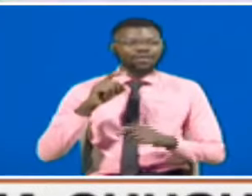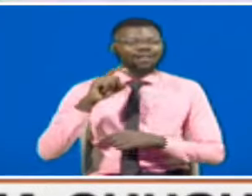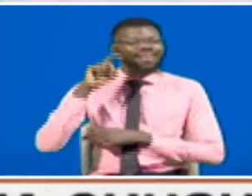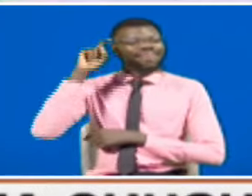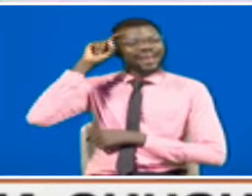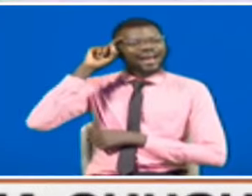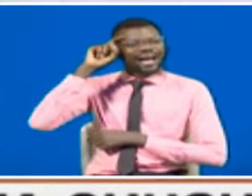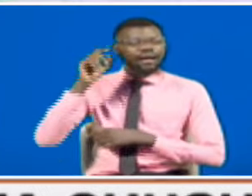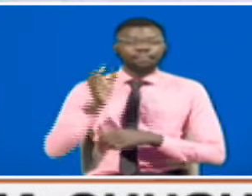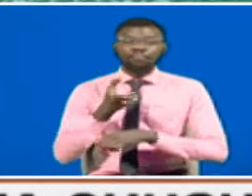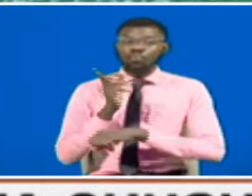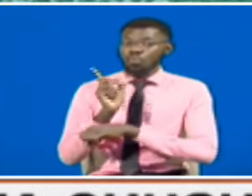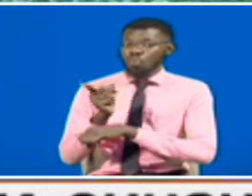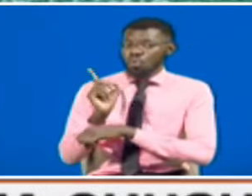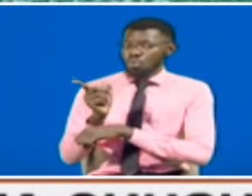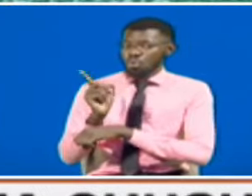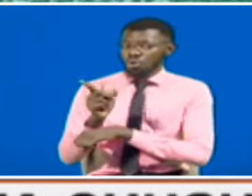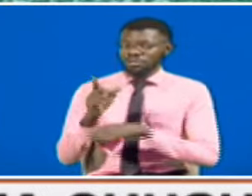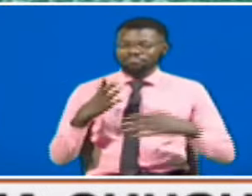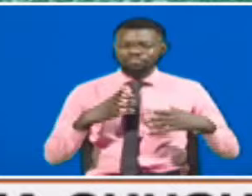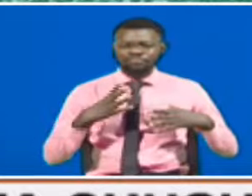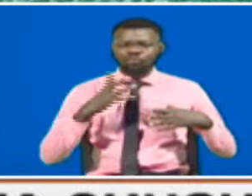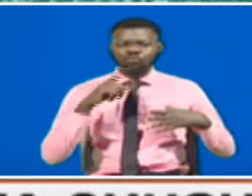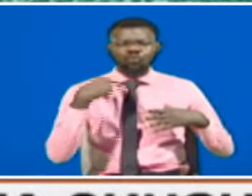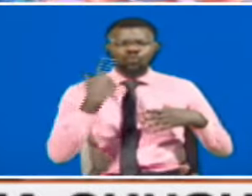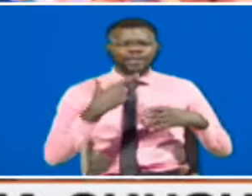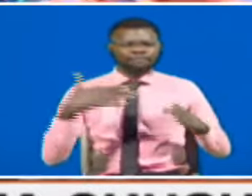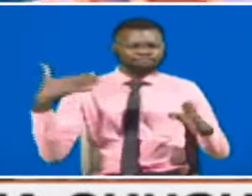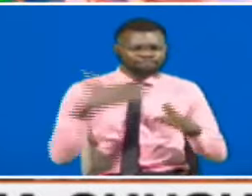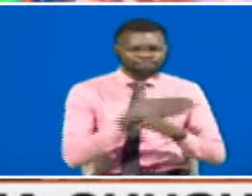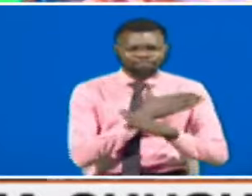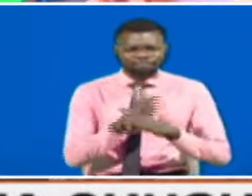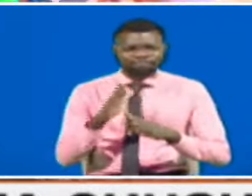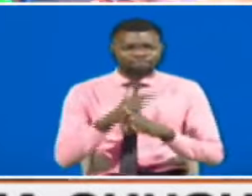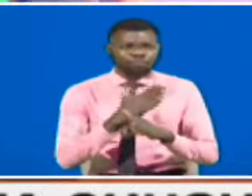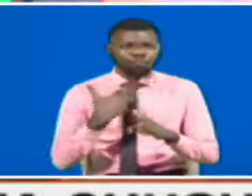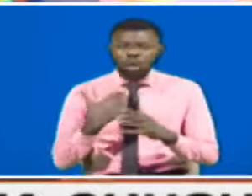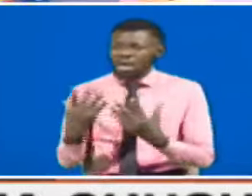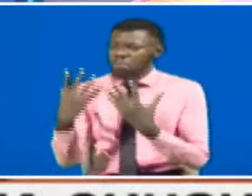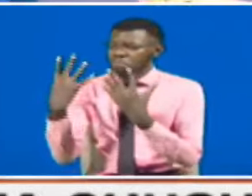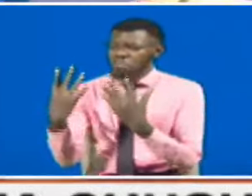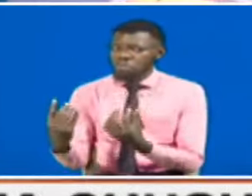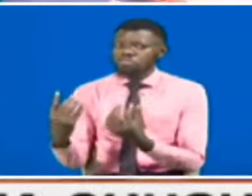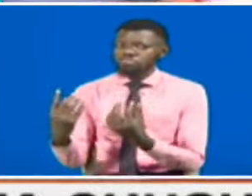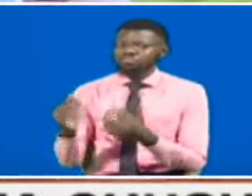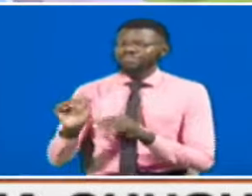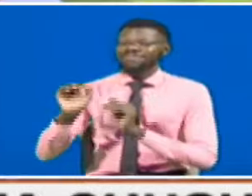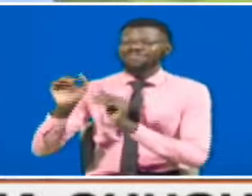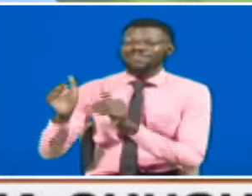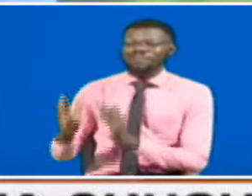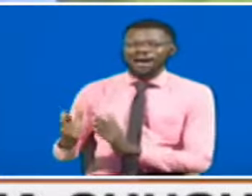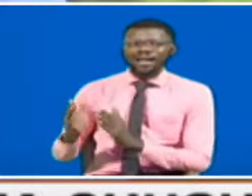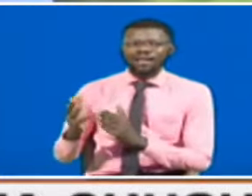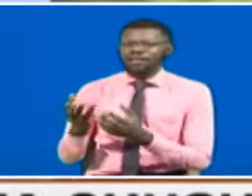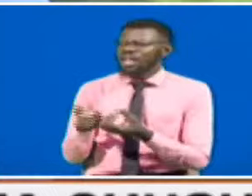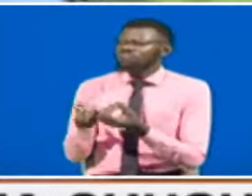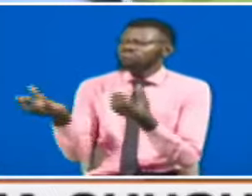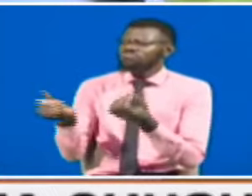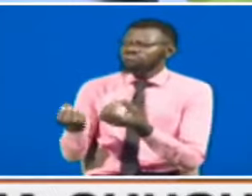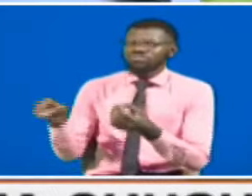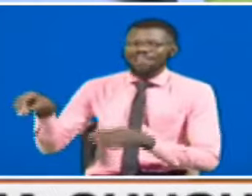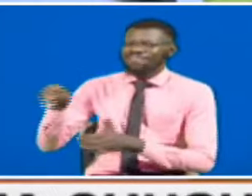akitoa onyo kwa mawakala wanaolenga kuwafilisi wakulima kupitia mpango wa mbolea ghushi. My officers, wanajua